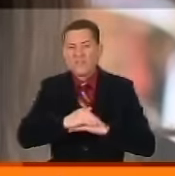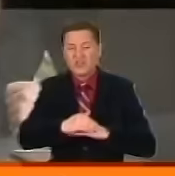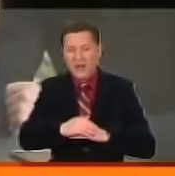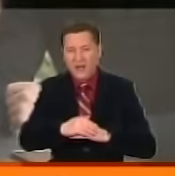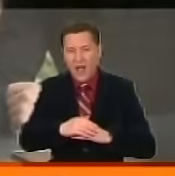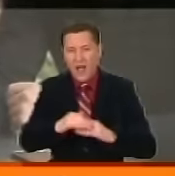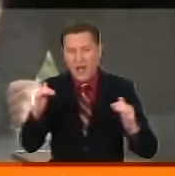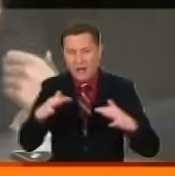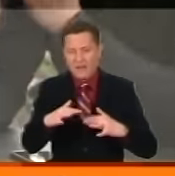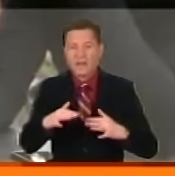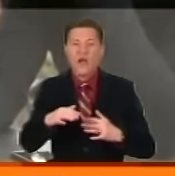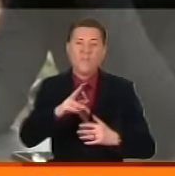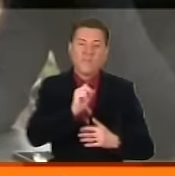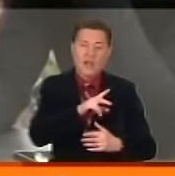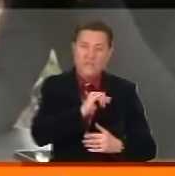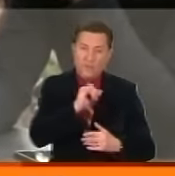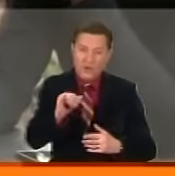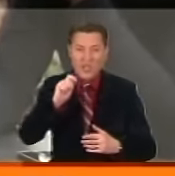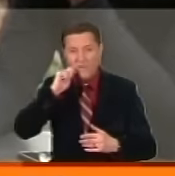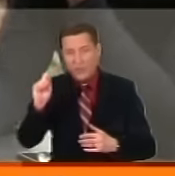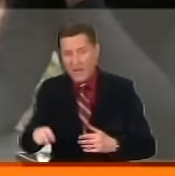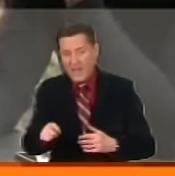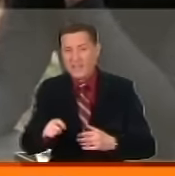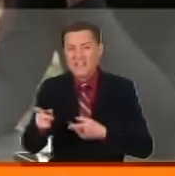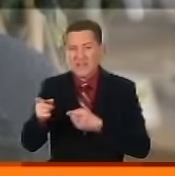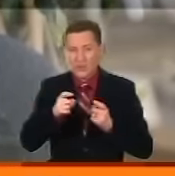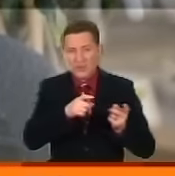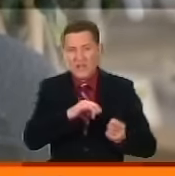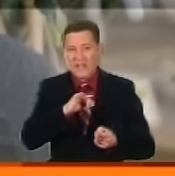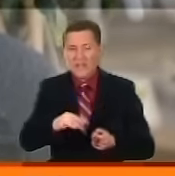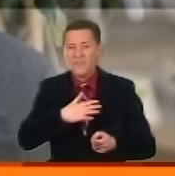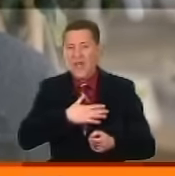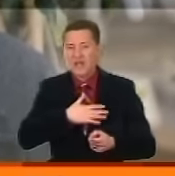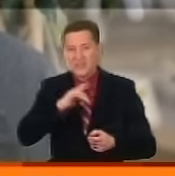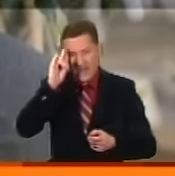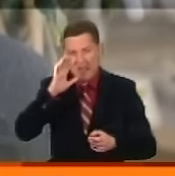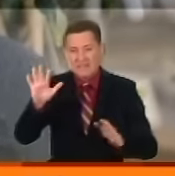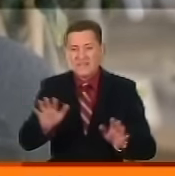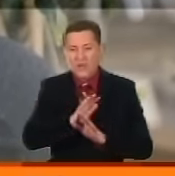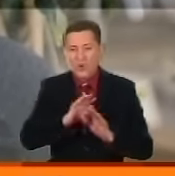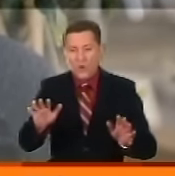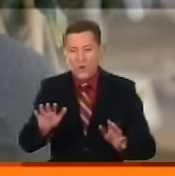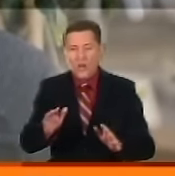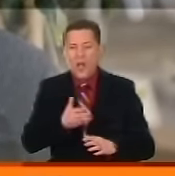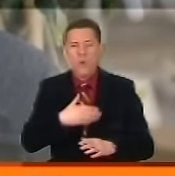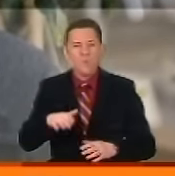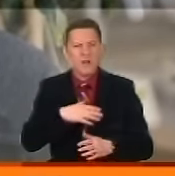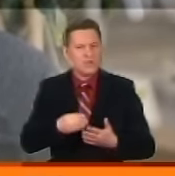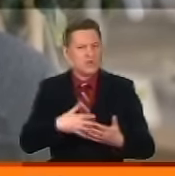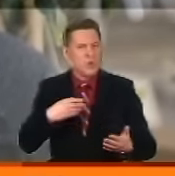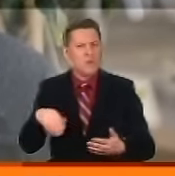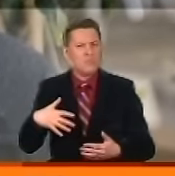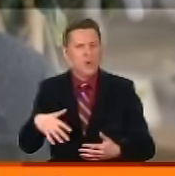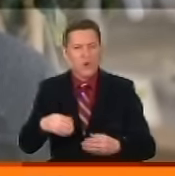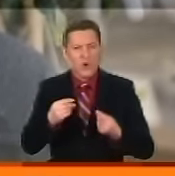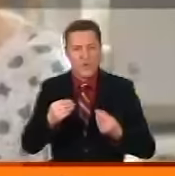Каліфорнії, то і в Україні. Залучатимуть до цього і вітчизняних зірок. Многі півці, многі говорять, ми стоїмо дорого гроші. Ви всіх